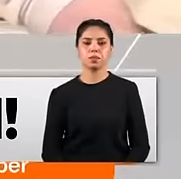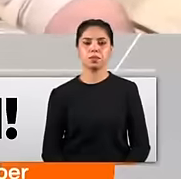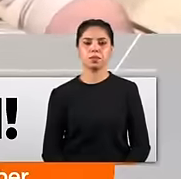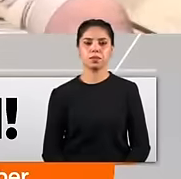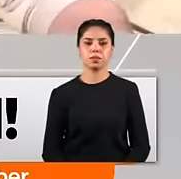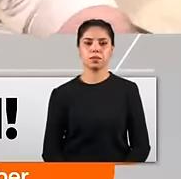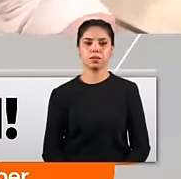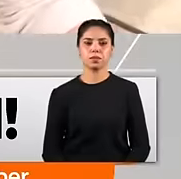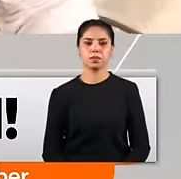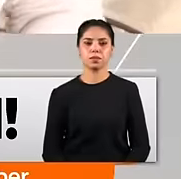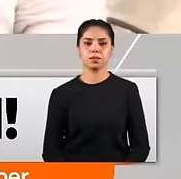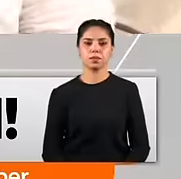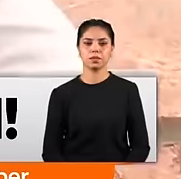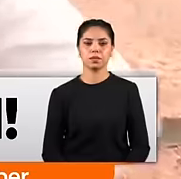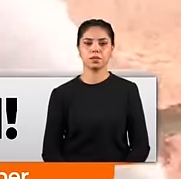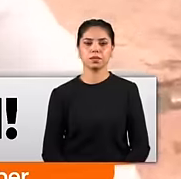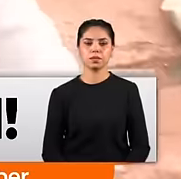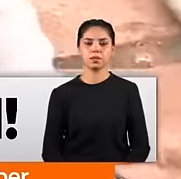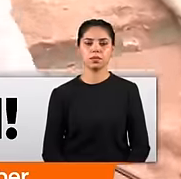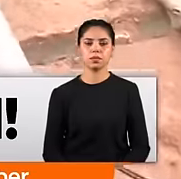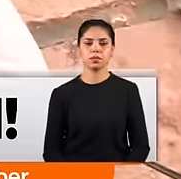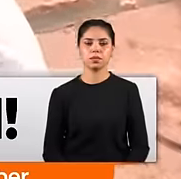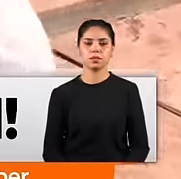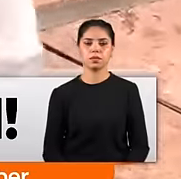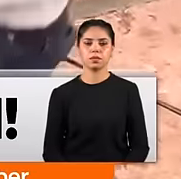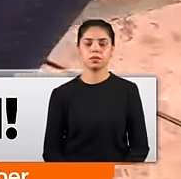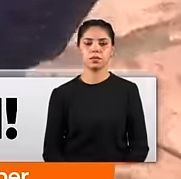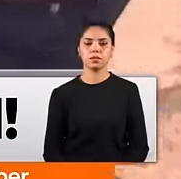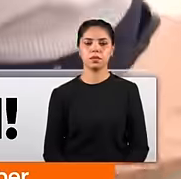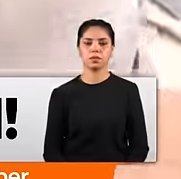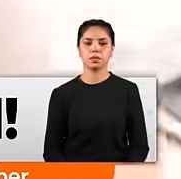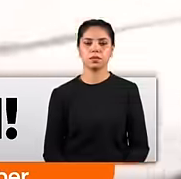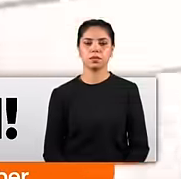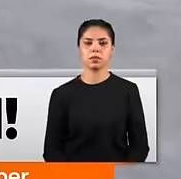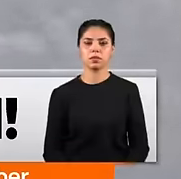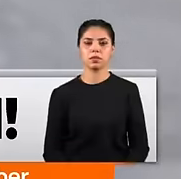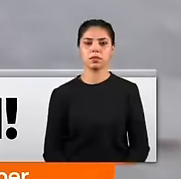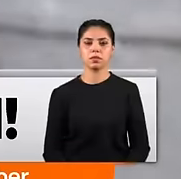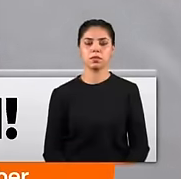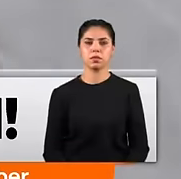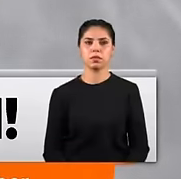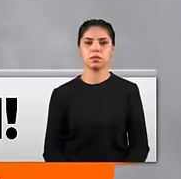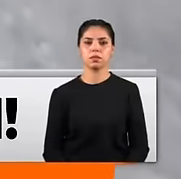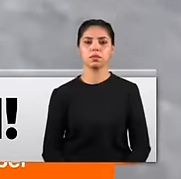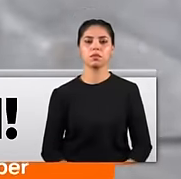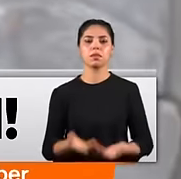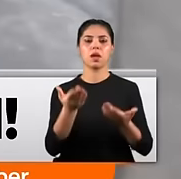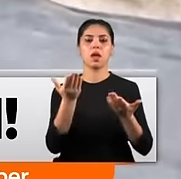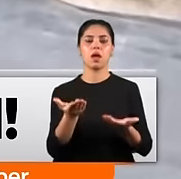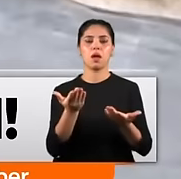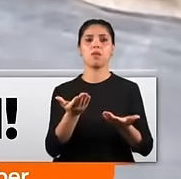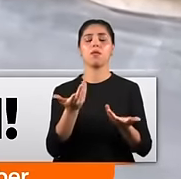Geliyorlar, akşam saatinde burada kurşunları çalıp gidiyorlar. Fiyat olarak bakıldığı zaman yüksek maliyetlerde fiyatları var bunların. Yükte hafif ama pahada